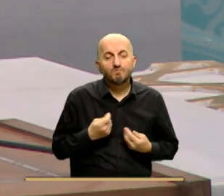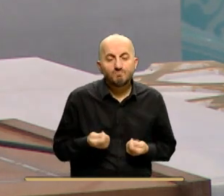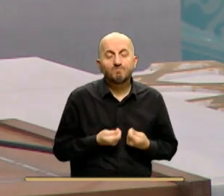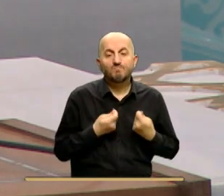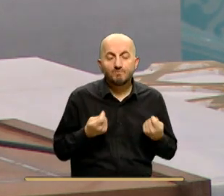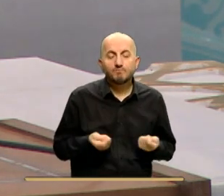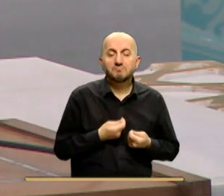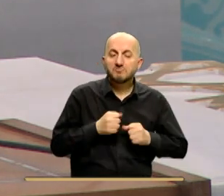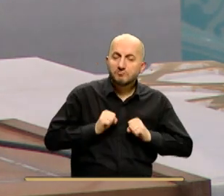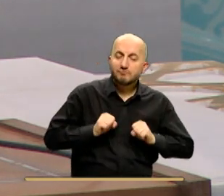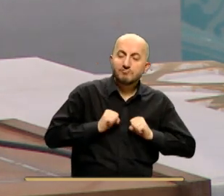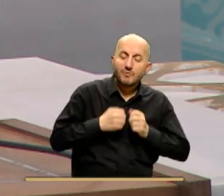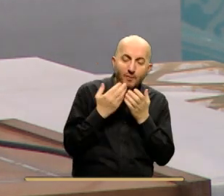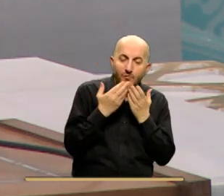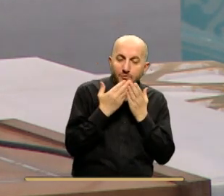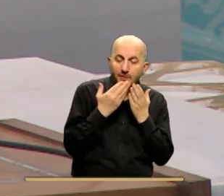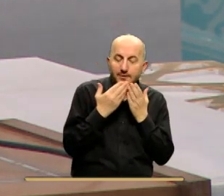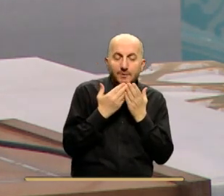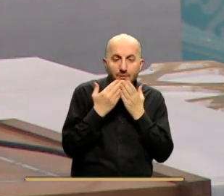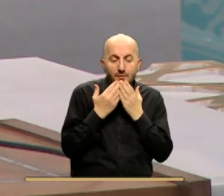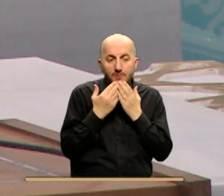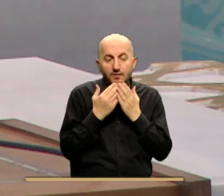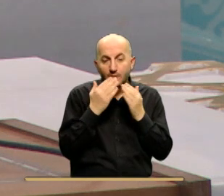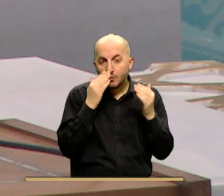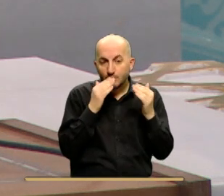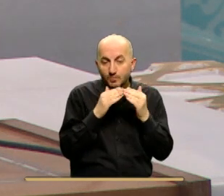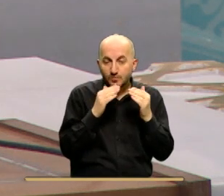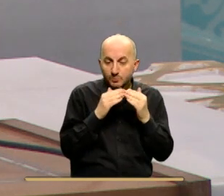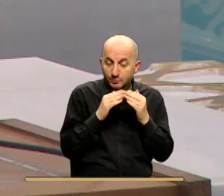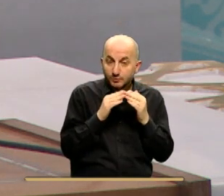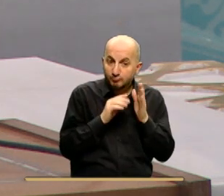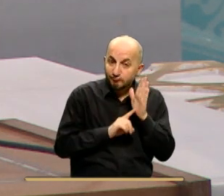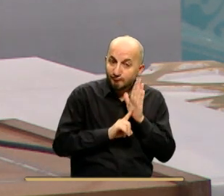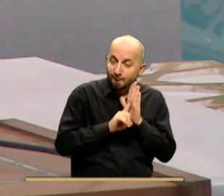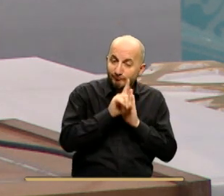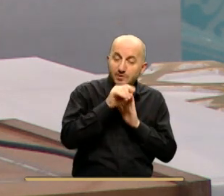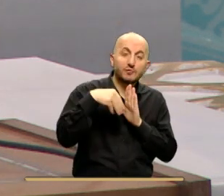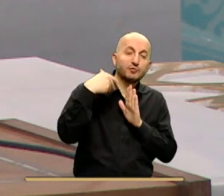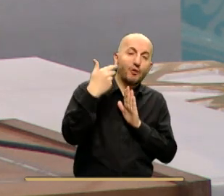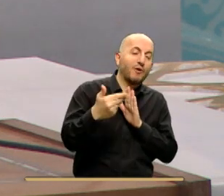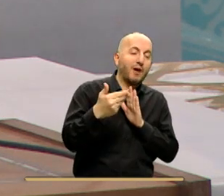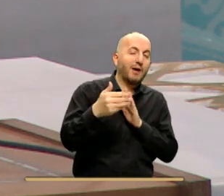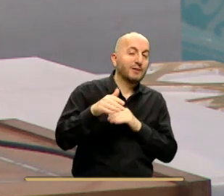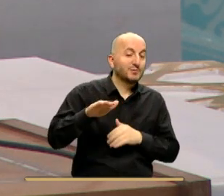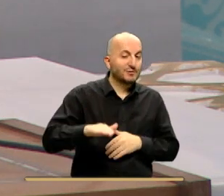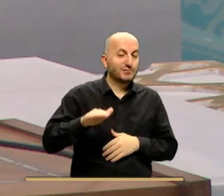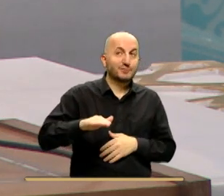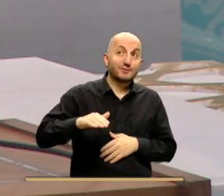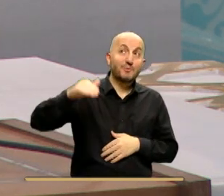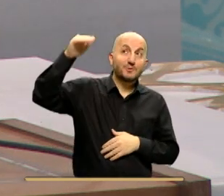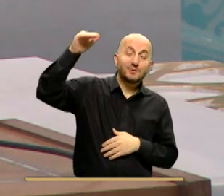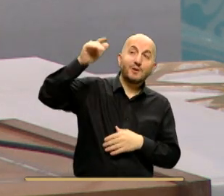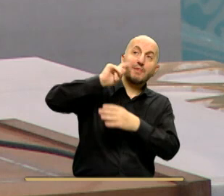çalışmaları, gayreti, okumaları uygun seviyeye, kıvama geldikten sonra küçüğün de